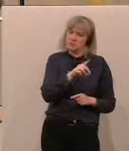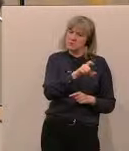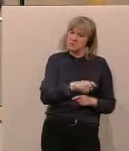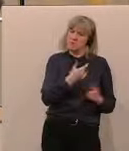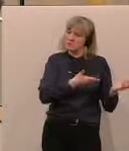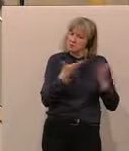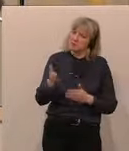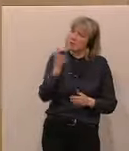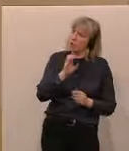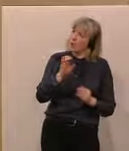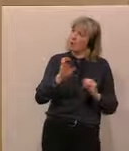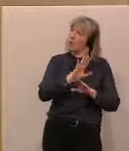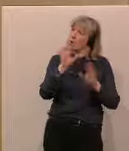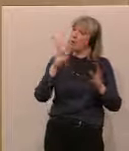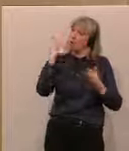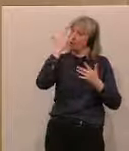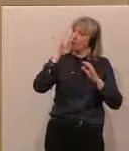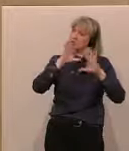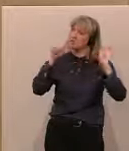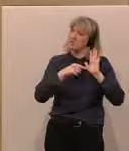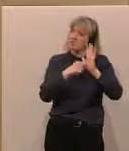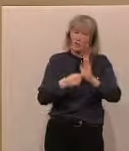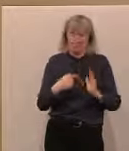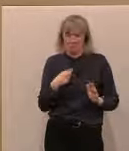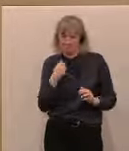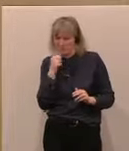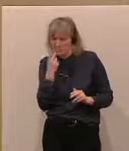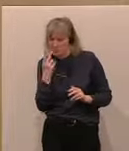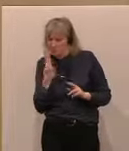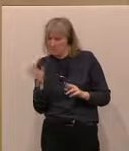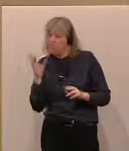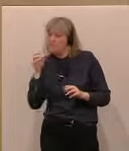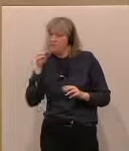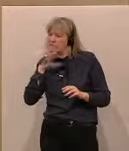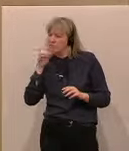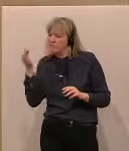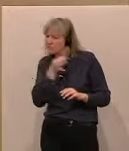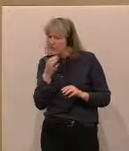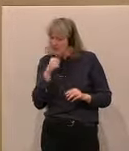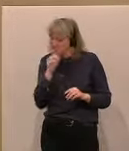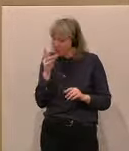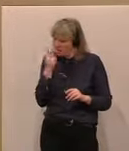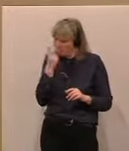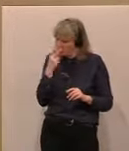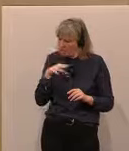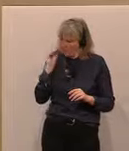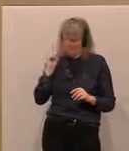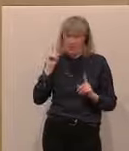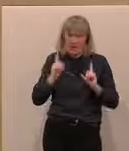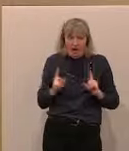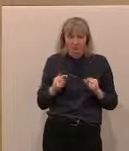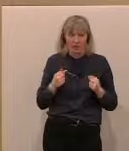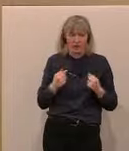seine Vision hier kundzutun. Ich habe es auch nicht ganz verstanden. Ich habe auch nicht alle Fragen von Armin Wolf verstanden in dem Zusammenhang. Aber ich würde im